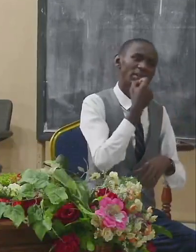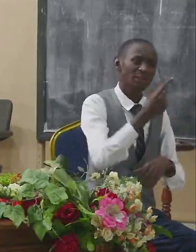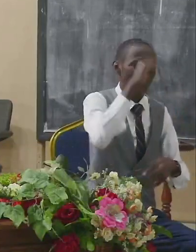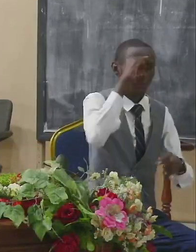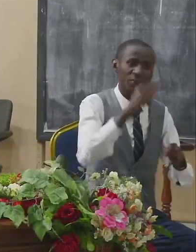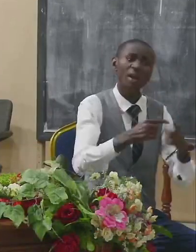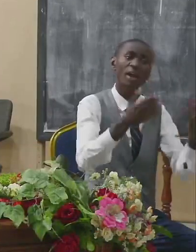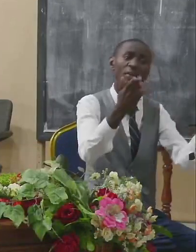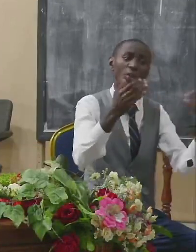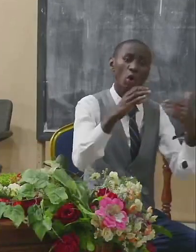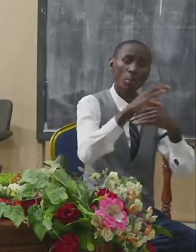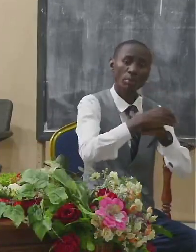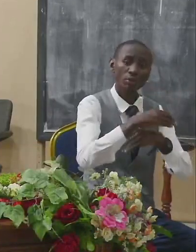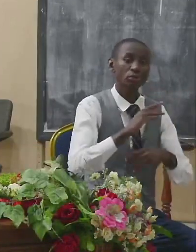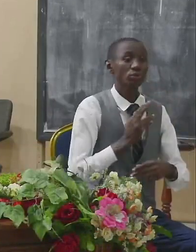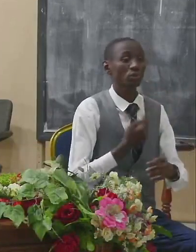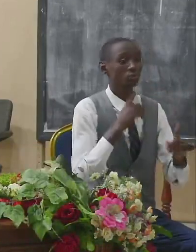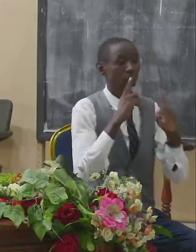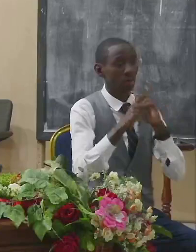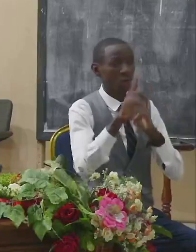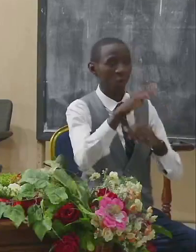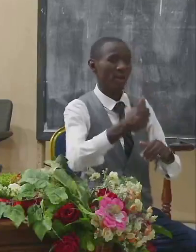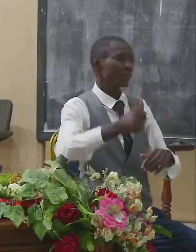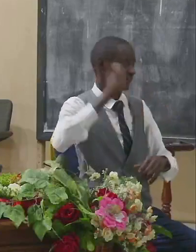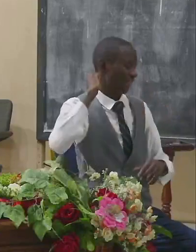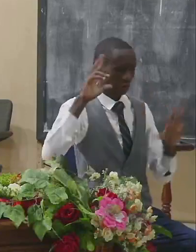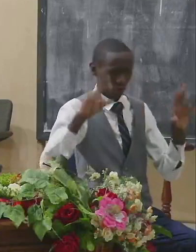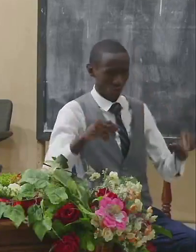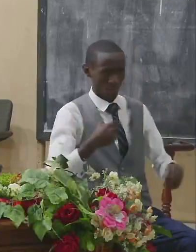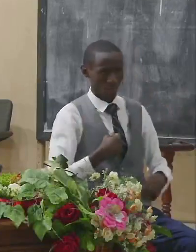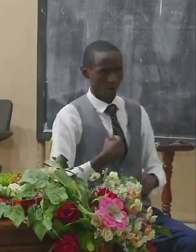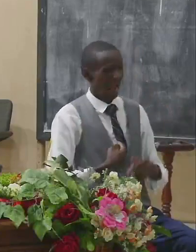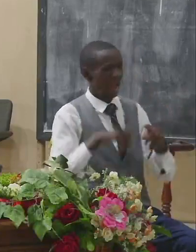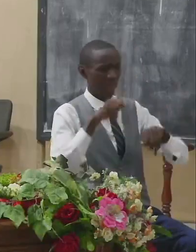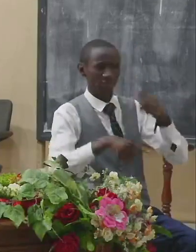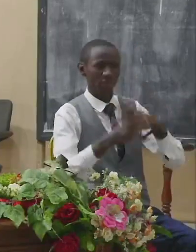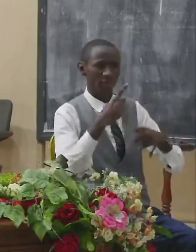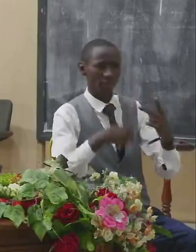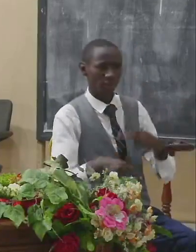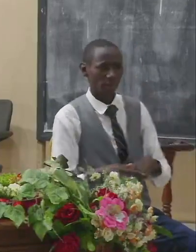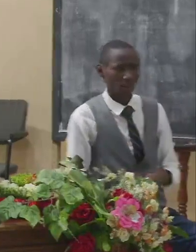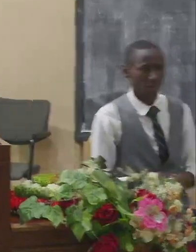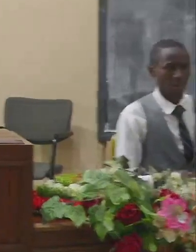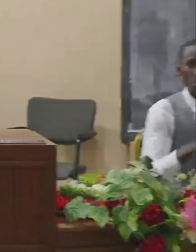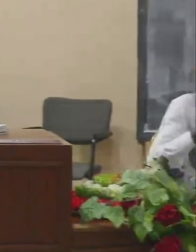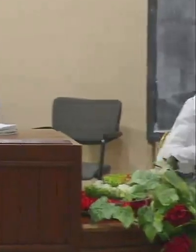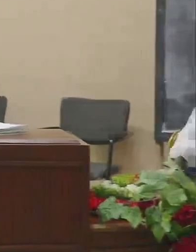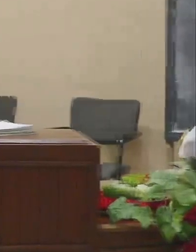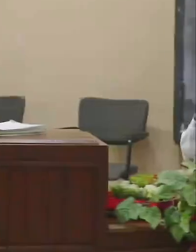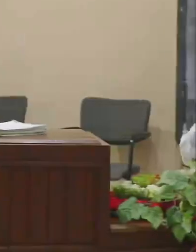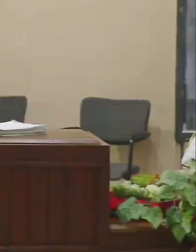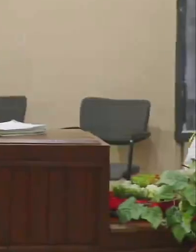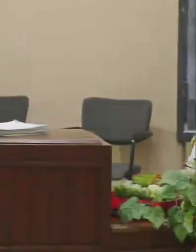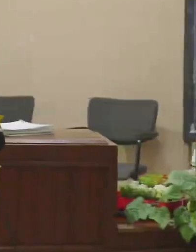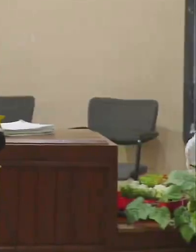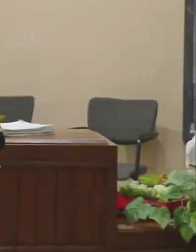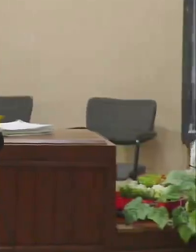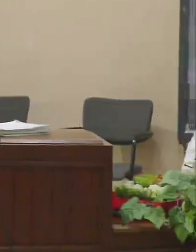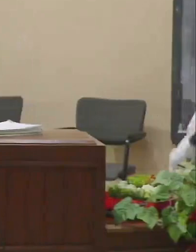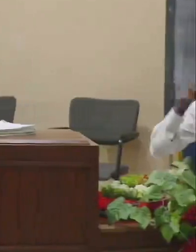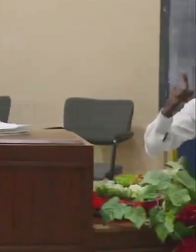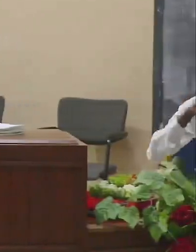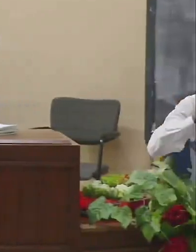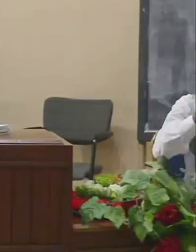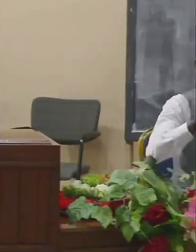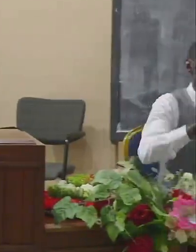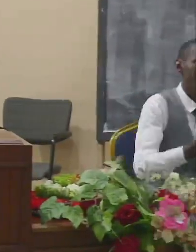bureau, on va parler. Kuya kwenye office tutazungumza. Wewe unasema hapana. Mimi sitakuja. Mimi fais quoi là-bas? Ndugu, mimi nini nende kufanya nini kule? Tu commences à dire